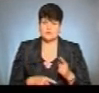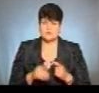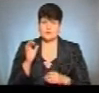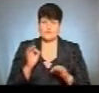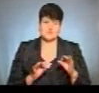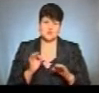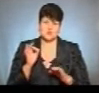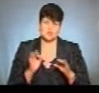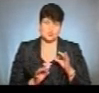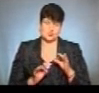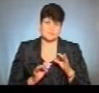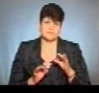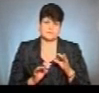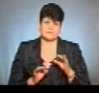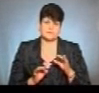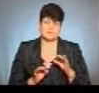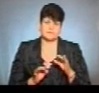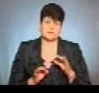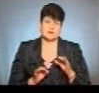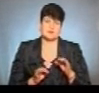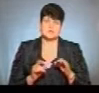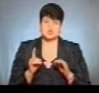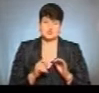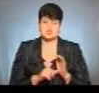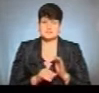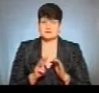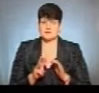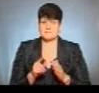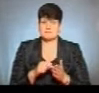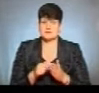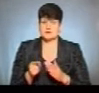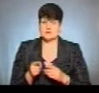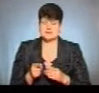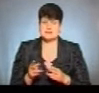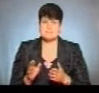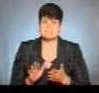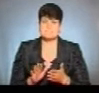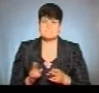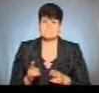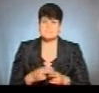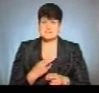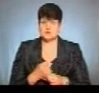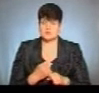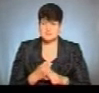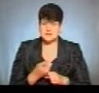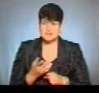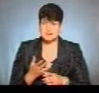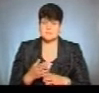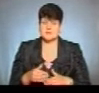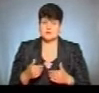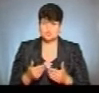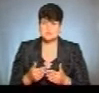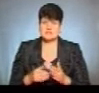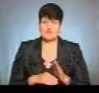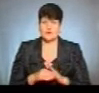21,5% з ОВО 163 міста Тернополя – це безробітні, які балотуються до